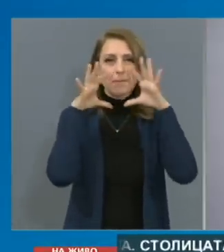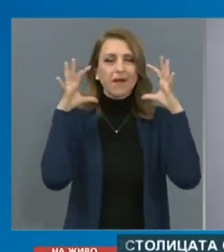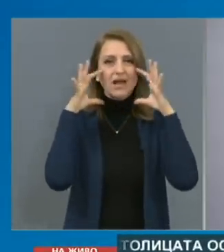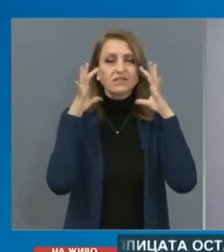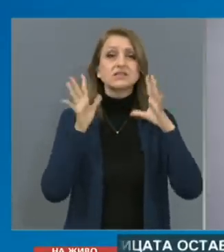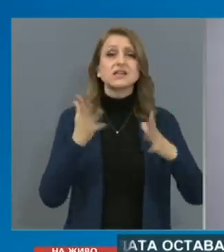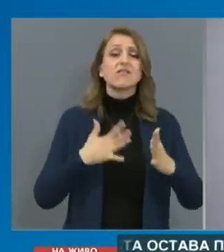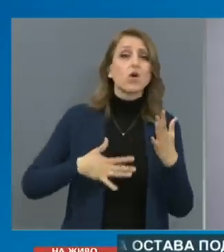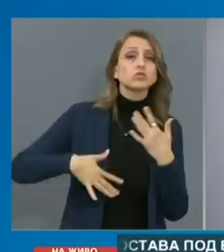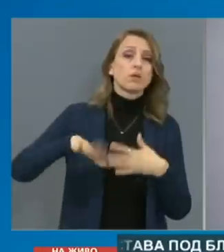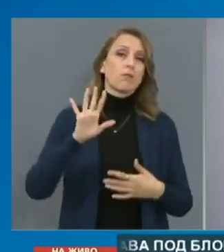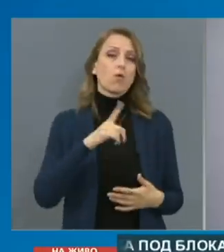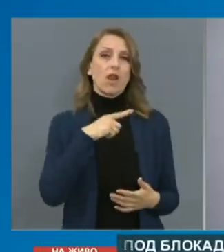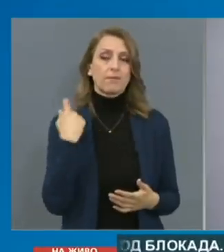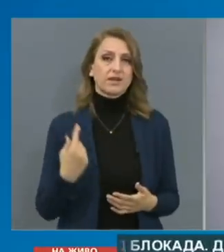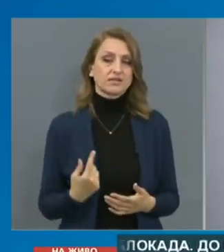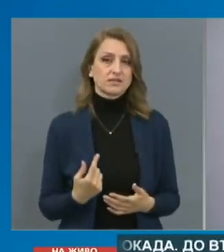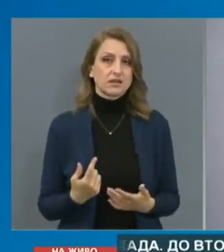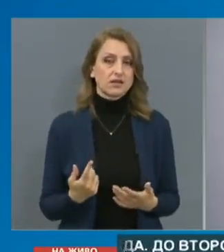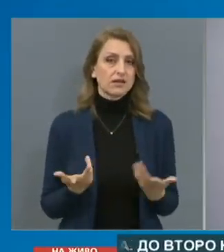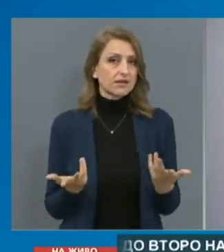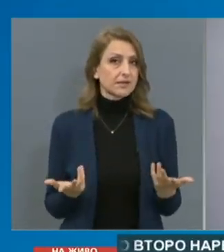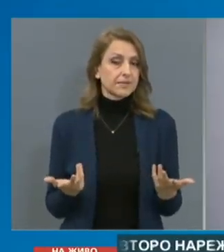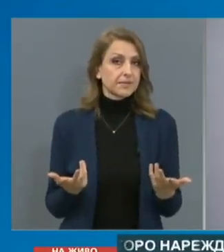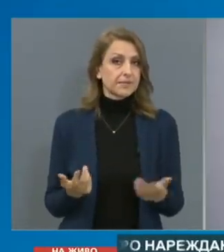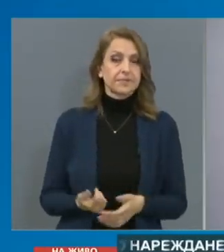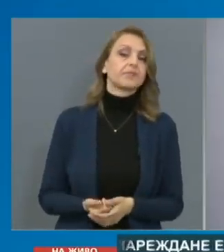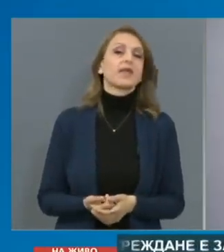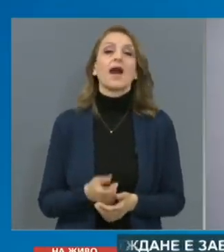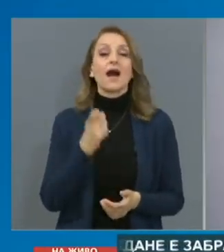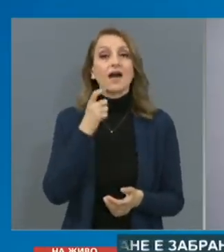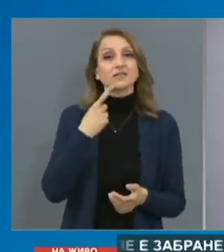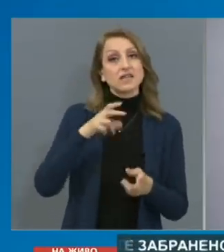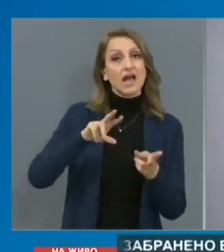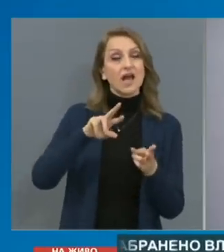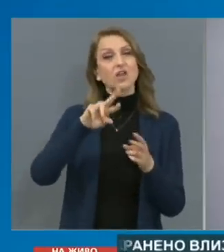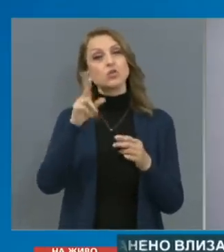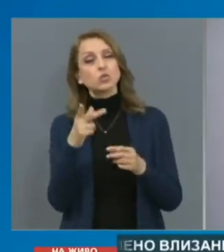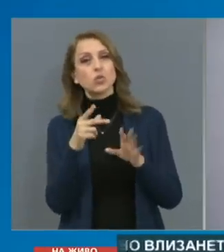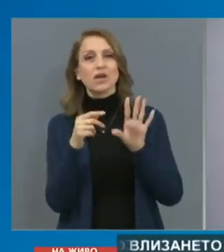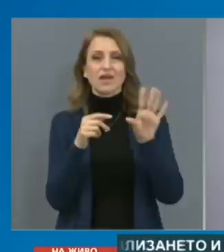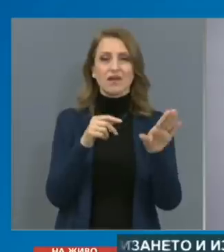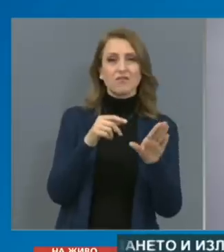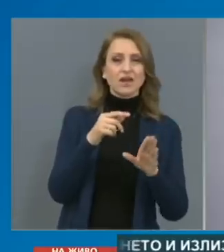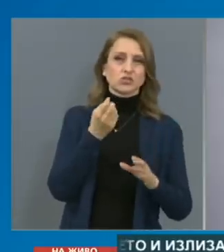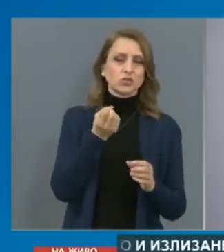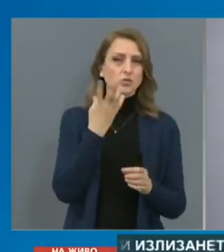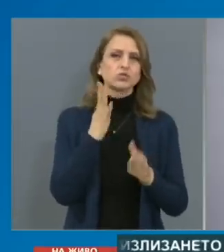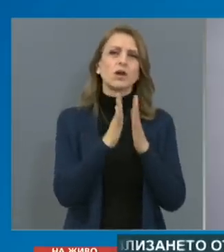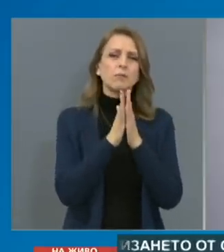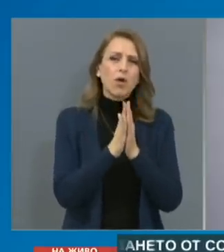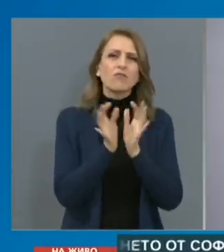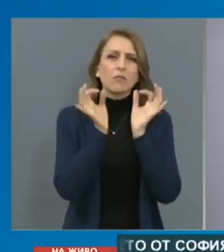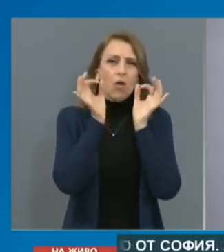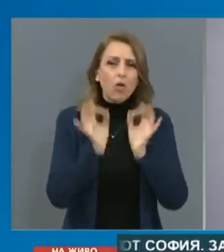още по-големи рискове. Така. А за останалия ви хипотетичен случай ще ви помоля за